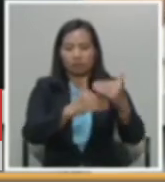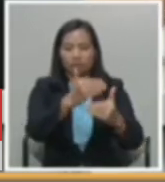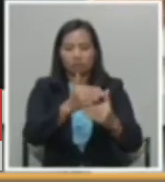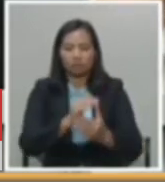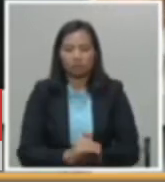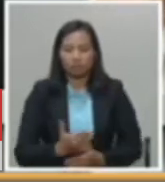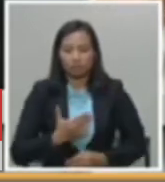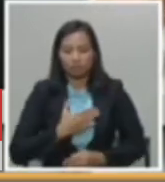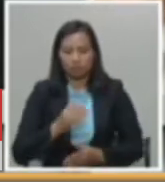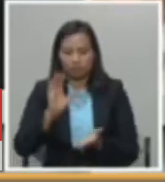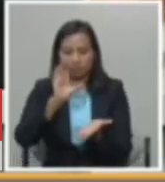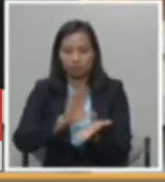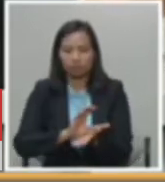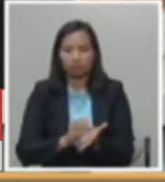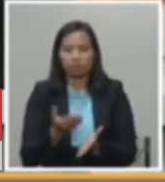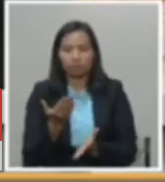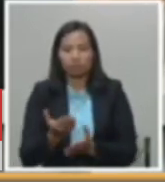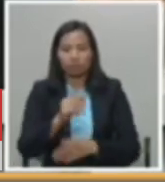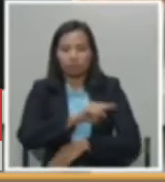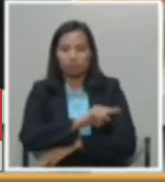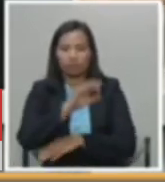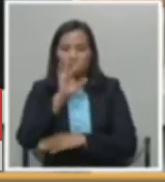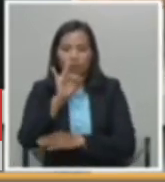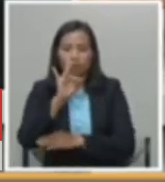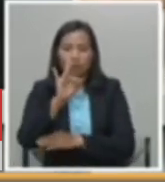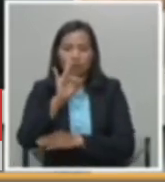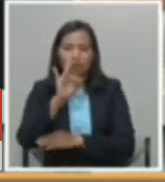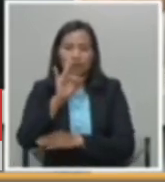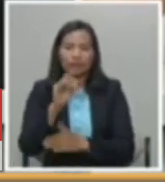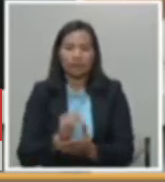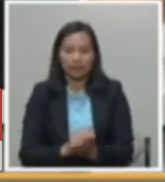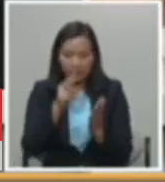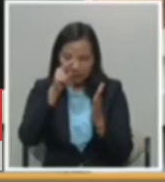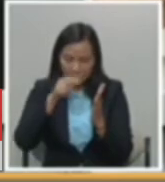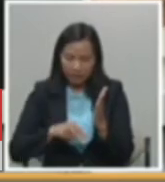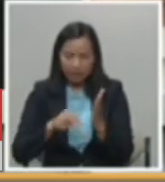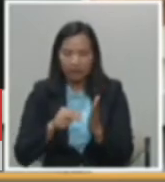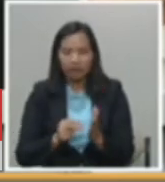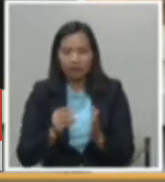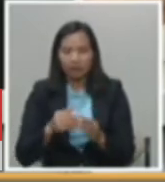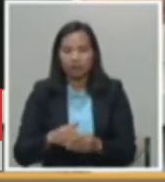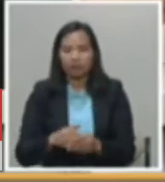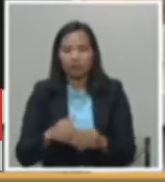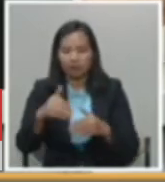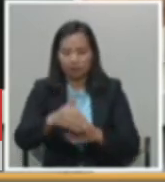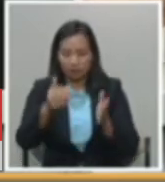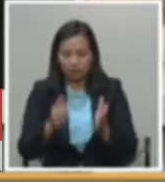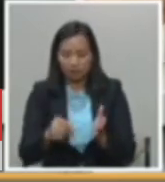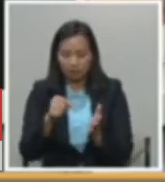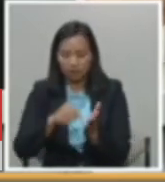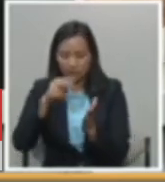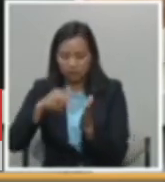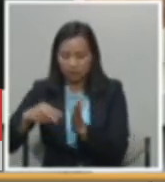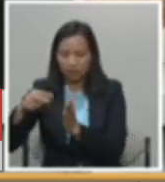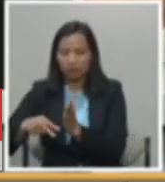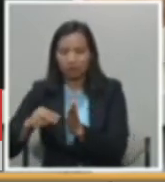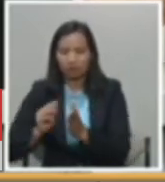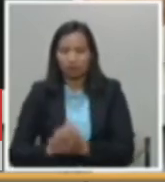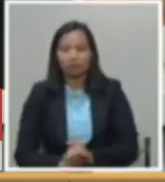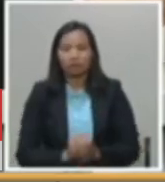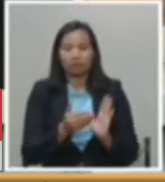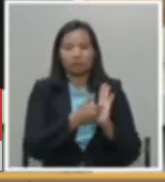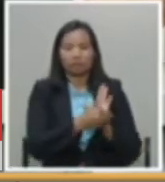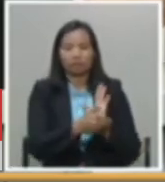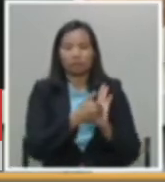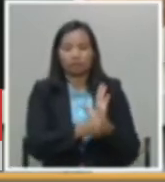แล้วงบประมาณผมเอาไปวันที่8 2กล่องดูจนตาแฉะท่านอ่านไม่หมดหรอกก็มาดูเจาะจงในภาคอีสานผ